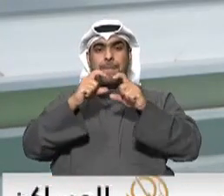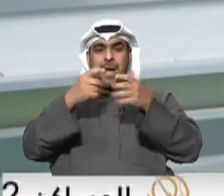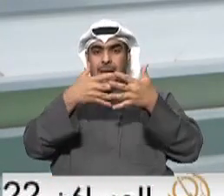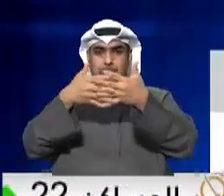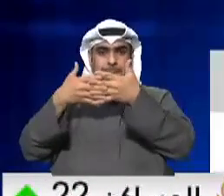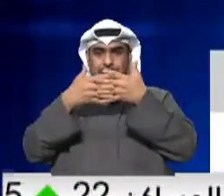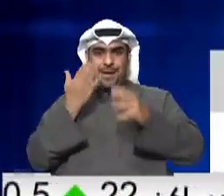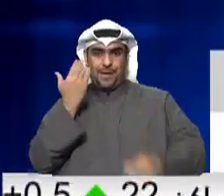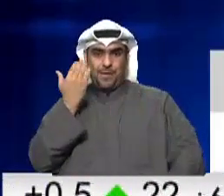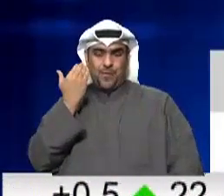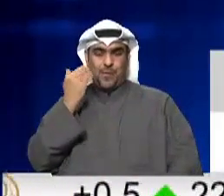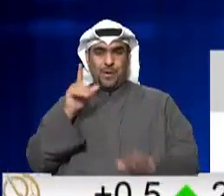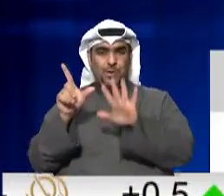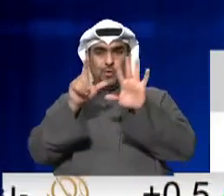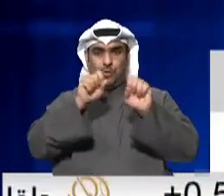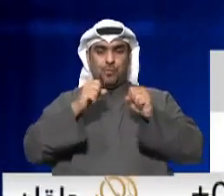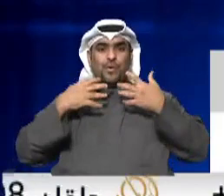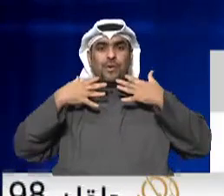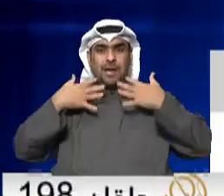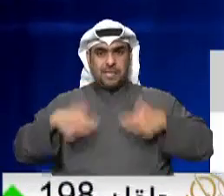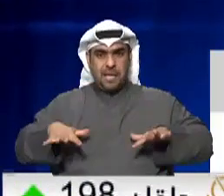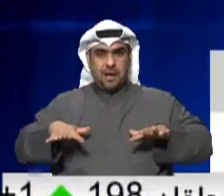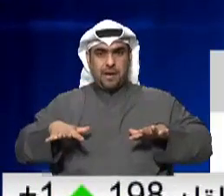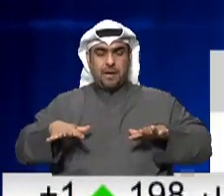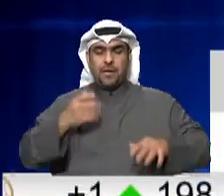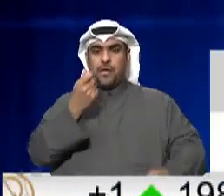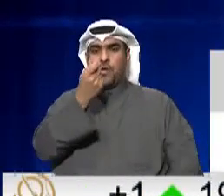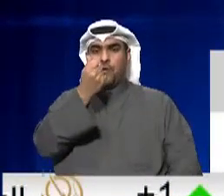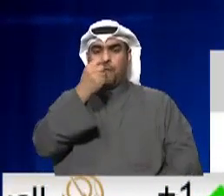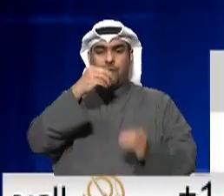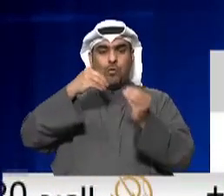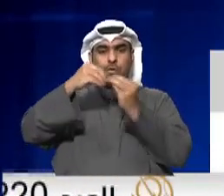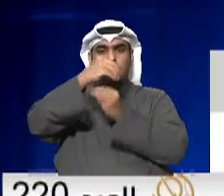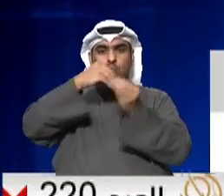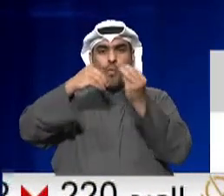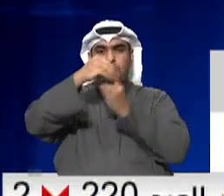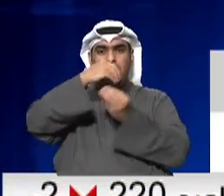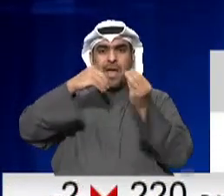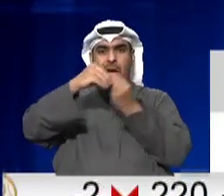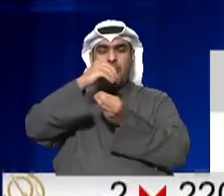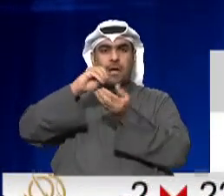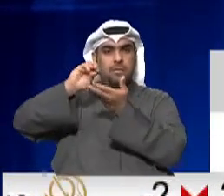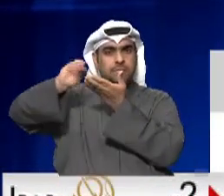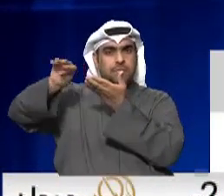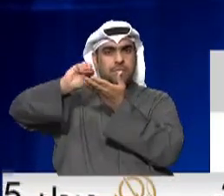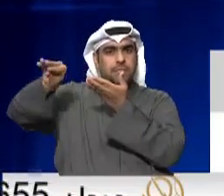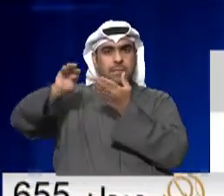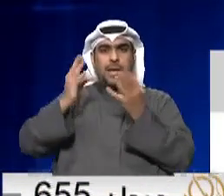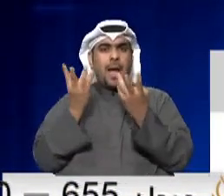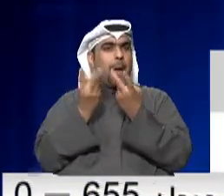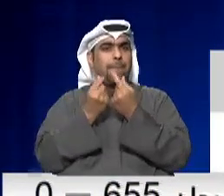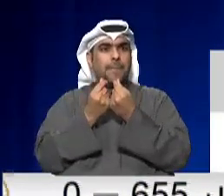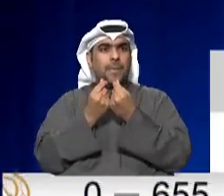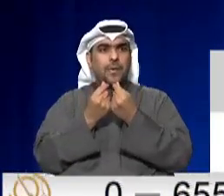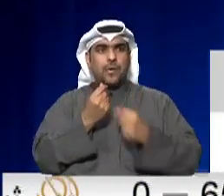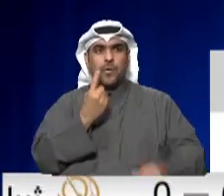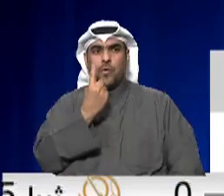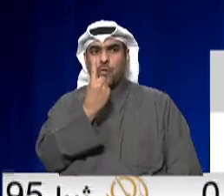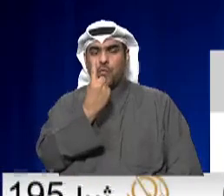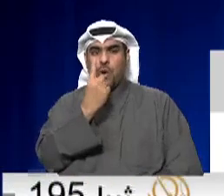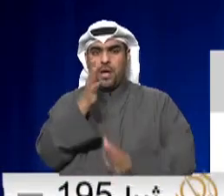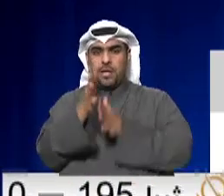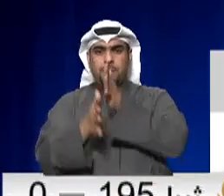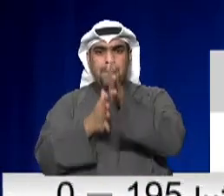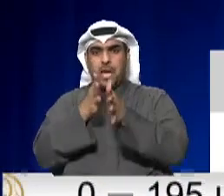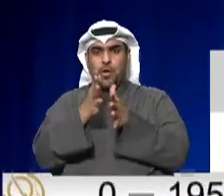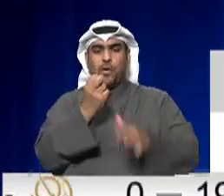الاسبوع الماضي يقدر بنحو 381 الف دينار اي ما يعادل نحو مليون و200